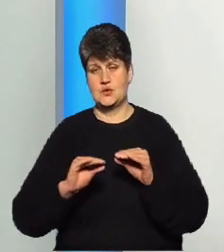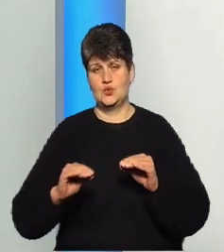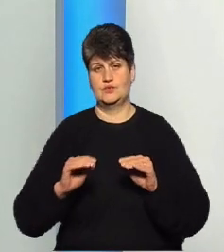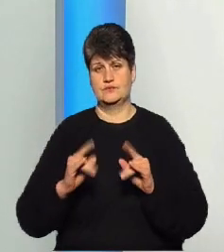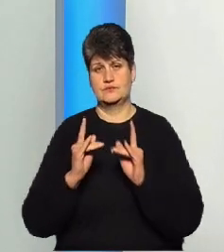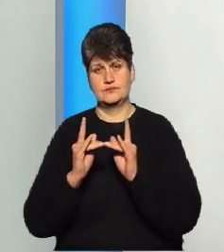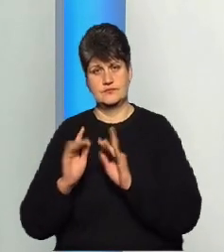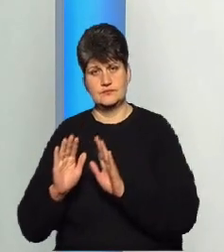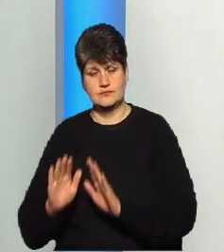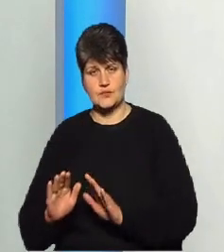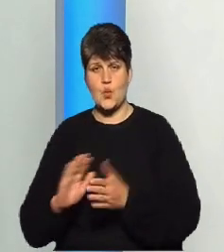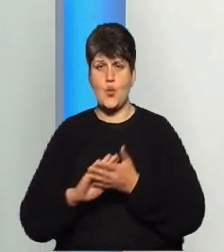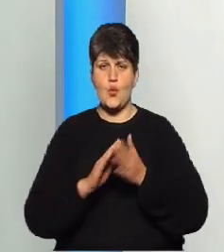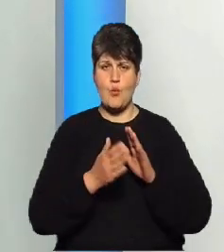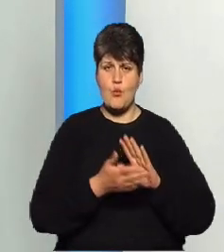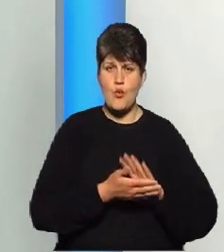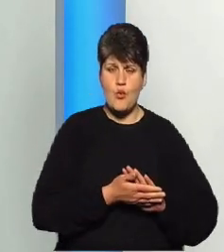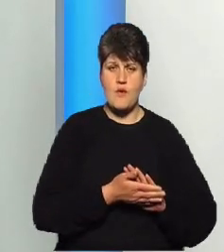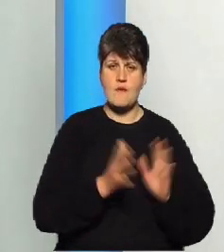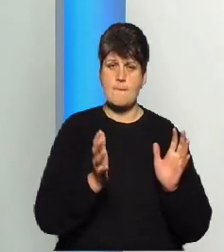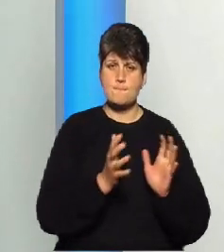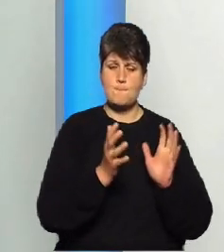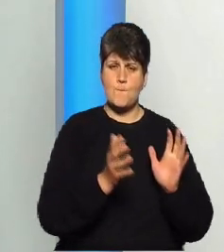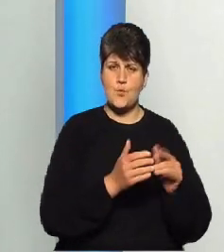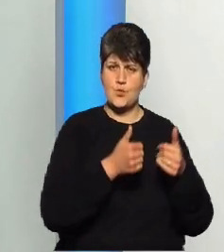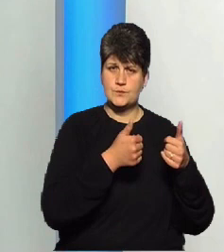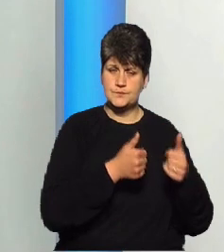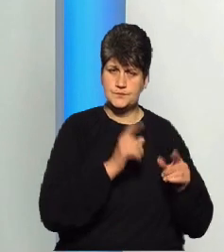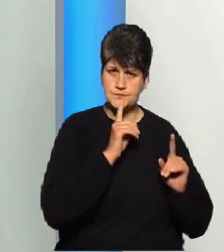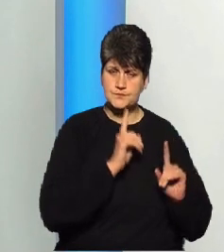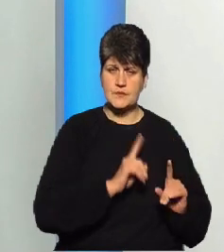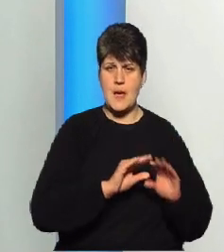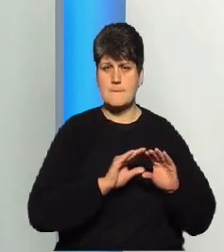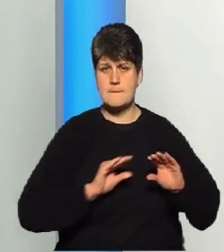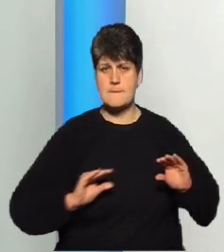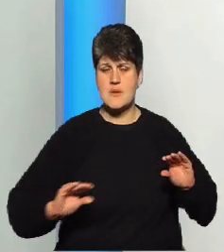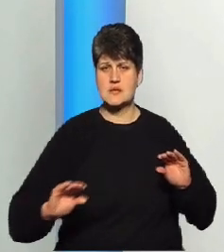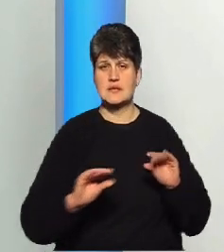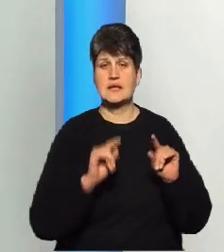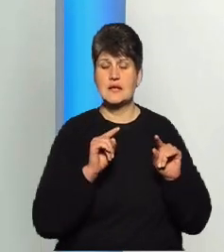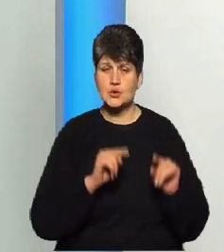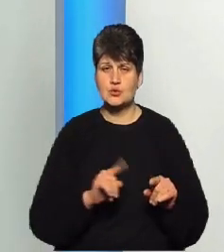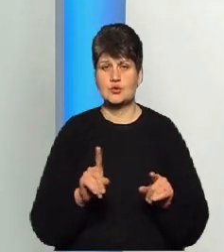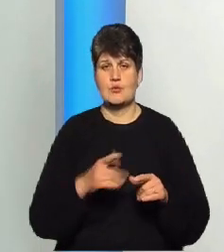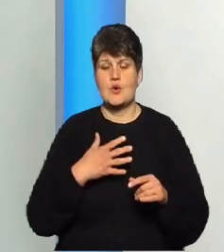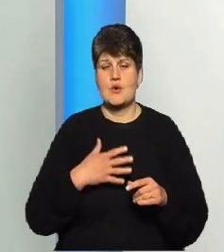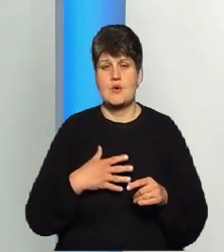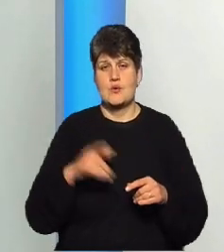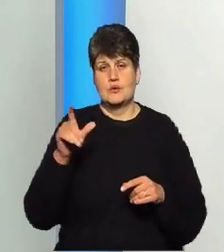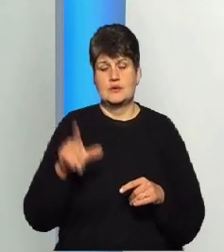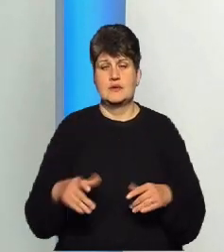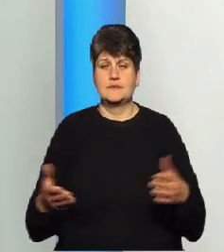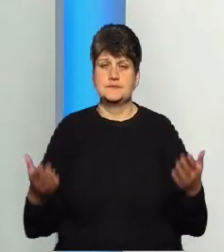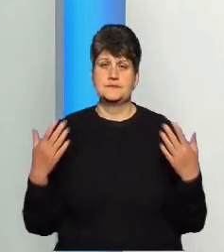умовами, тобто подушка, матрас має бути, для того, щоб все ж таки організм розслаблявся, відпочивав і набирався